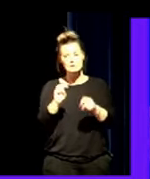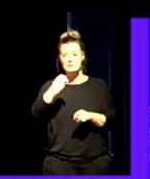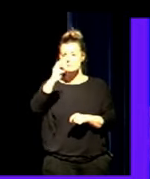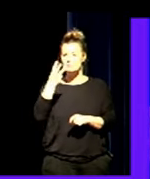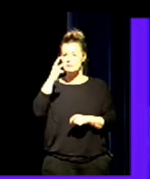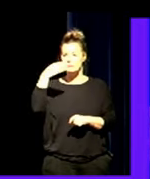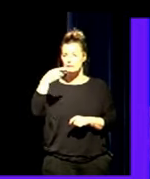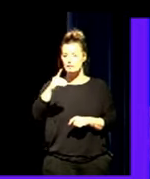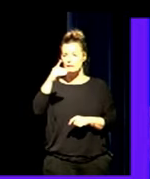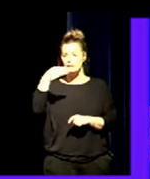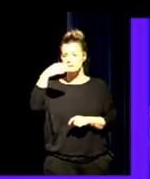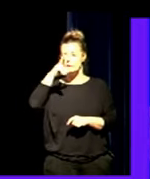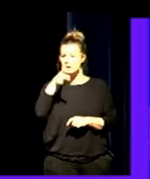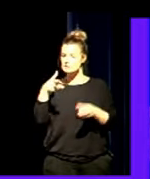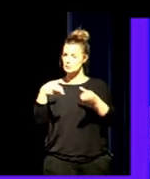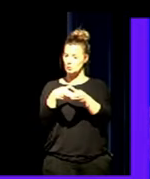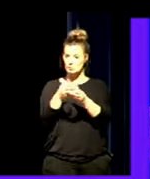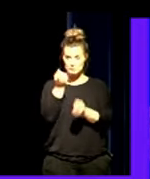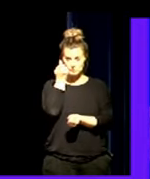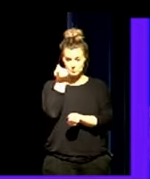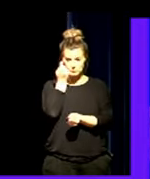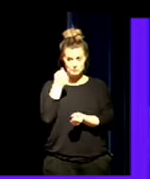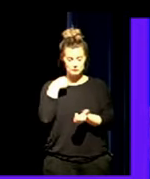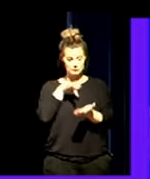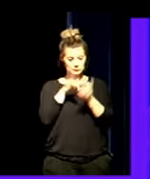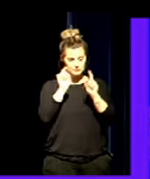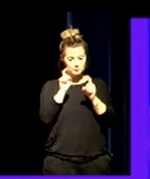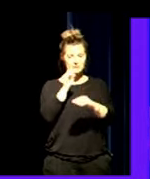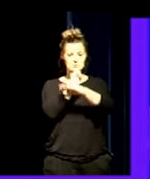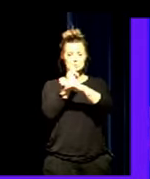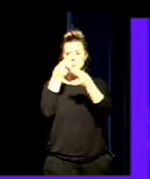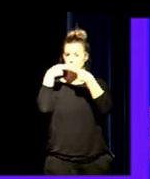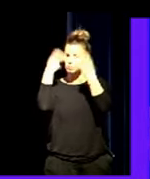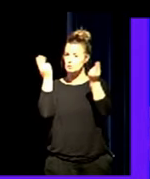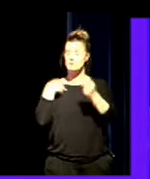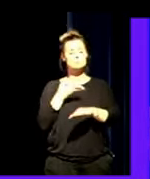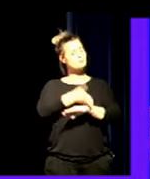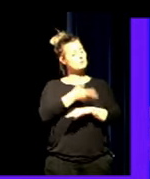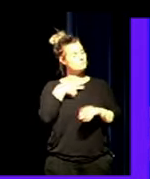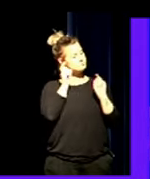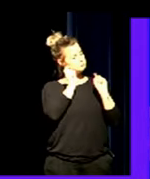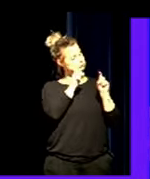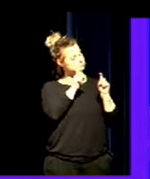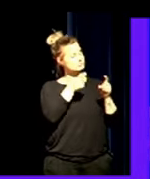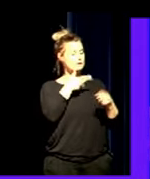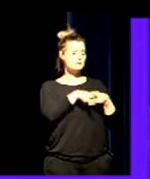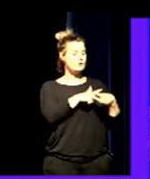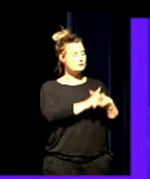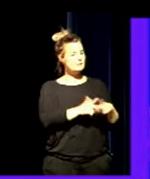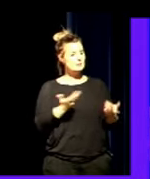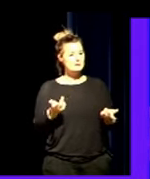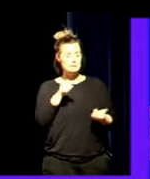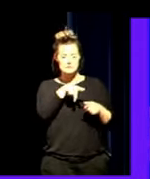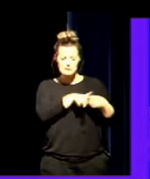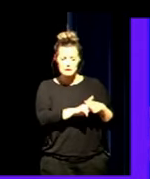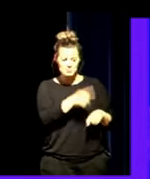behatze, deti izan, hirugarren de behatze, esko, zen instituto publiko baten, bai? Eta taller horreta, mutil